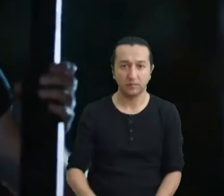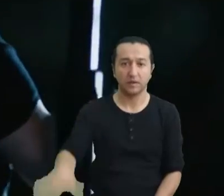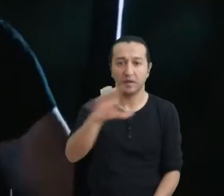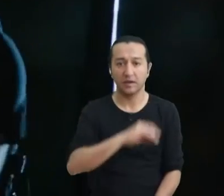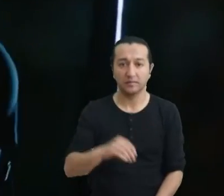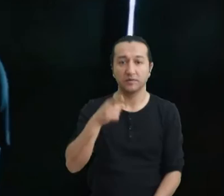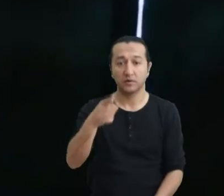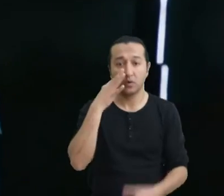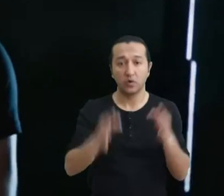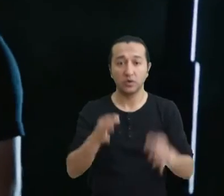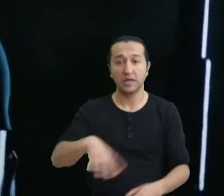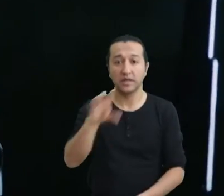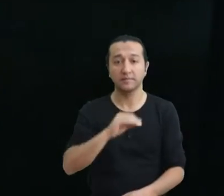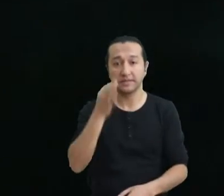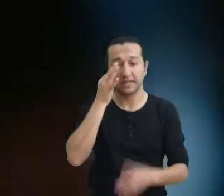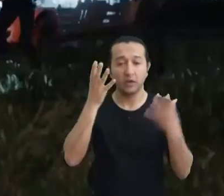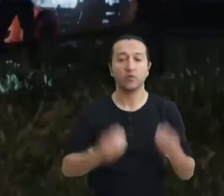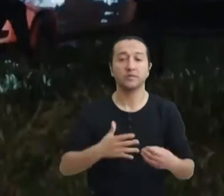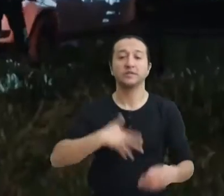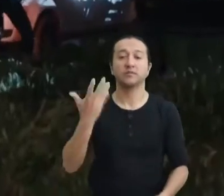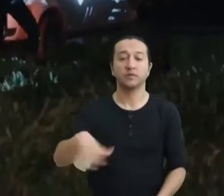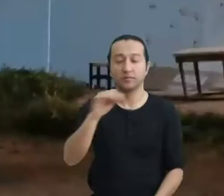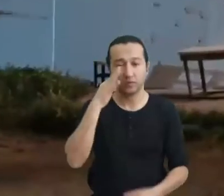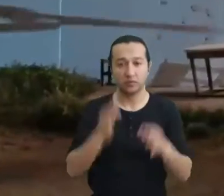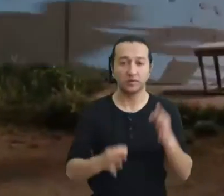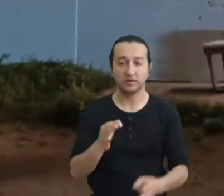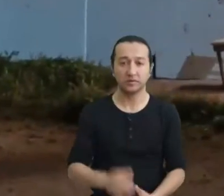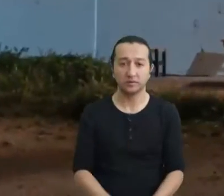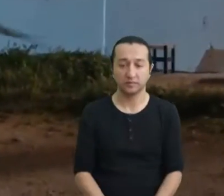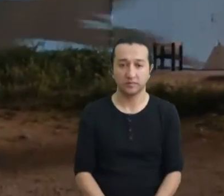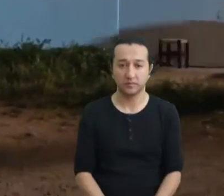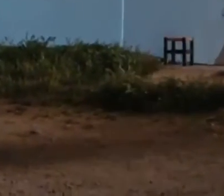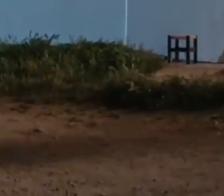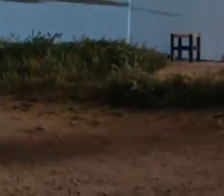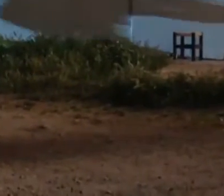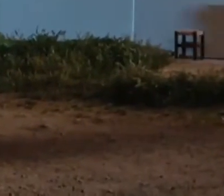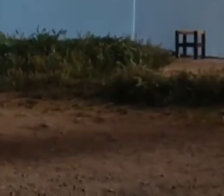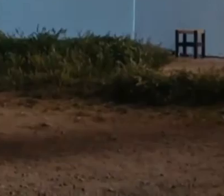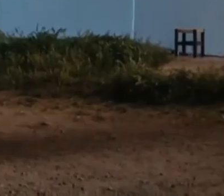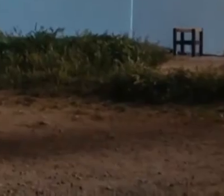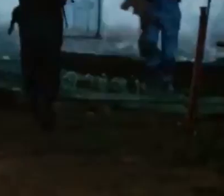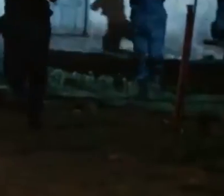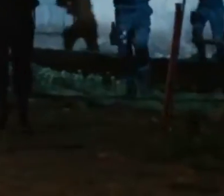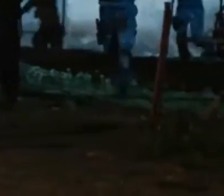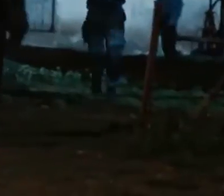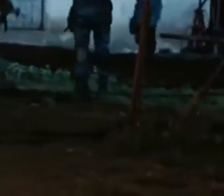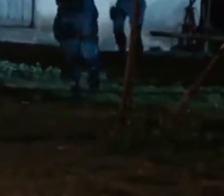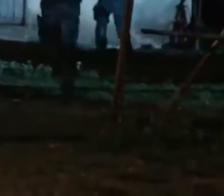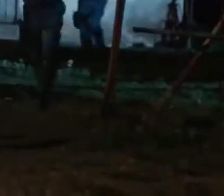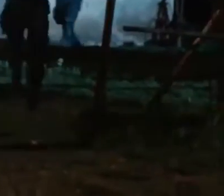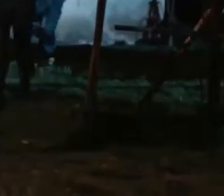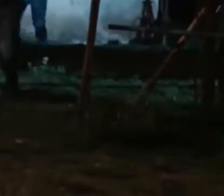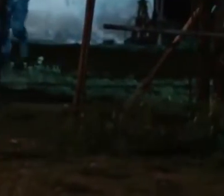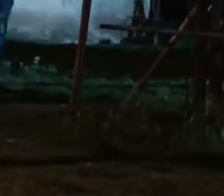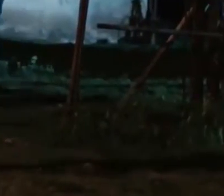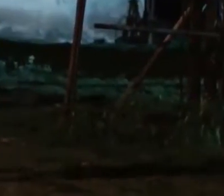Hepsini kontrol edin. Kimse canlı kalmayacak. İndiler arazi araçlarından. Akif yanındaki iki askerle koşuyor. Alptekin de